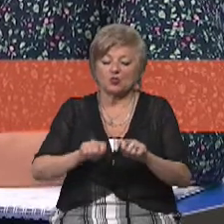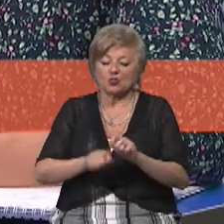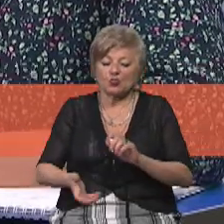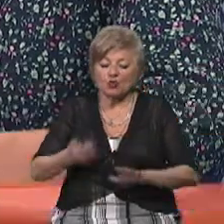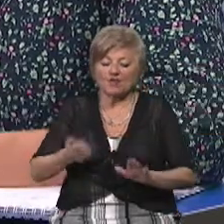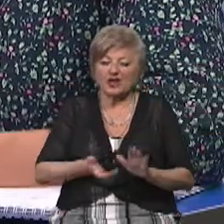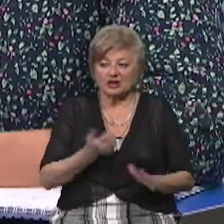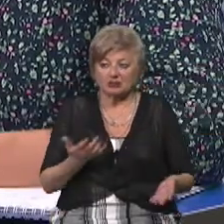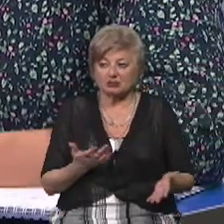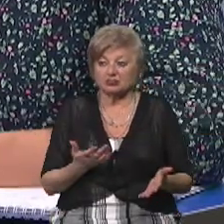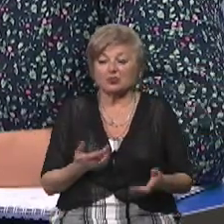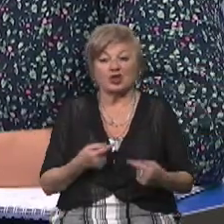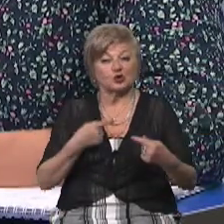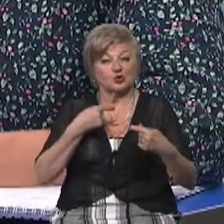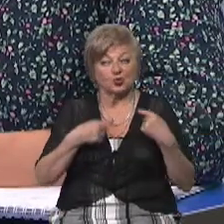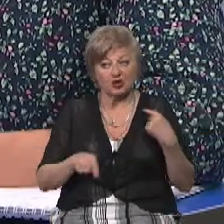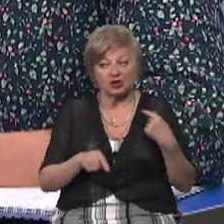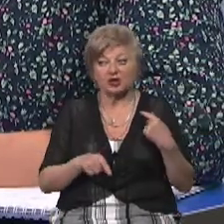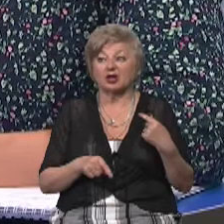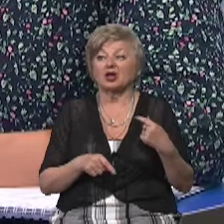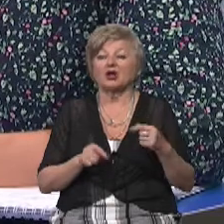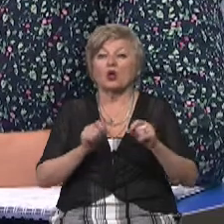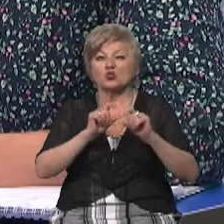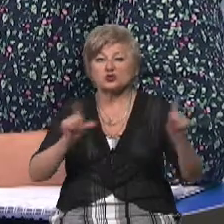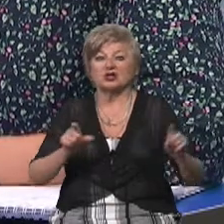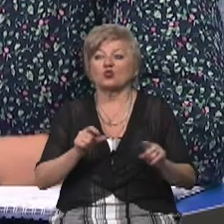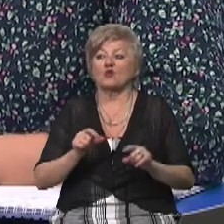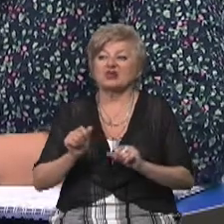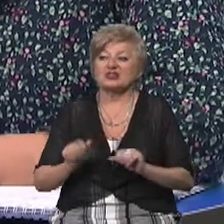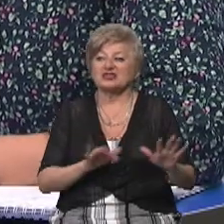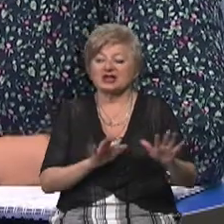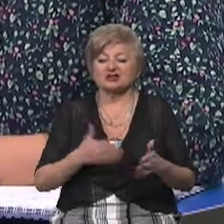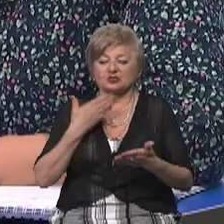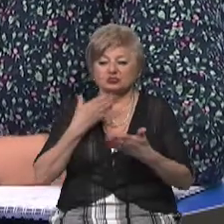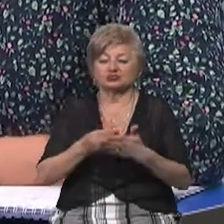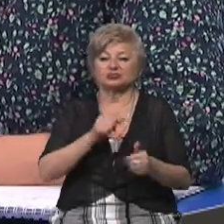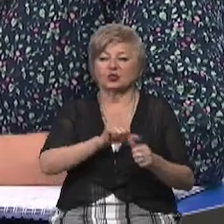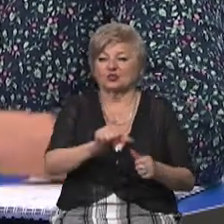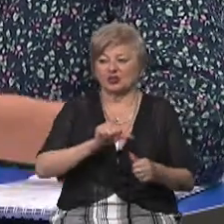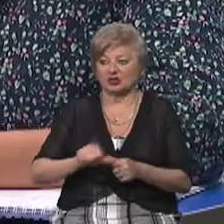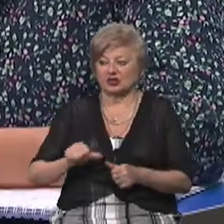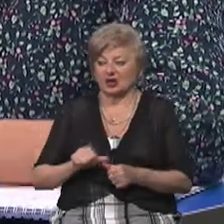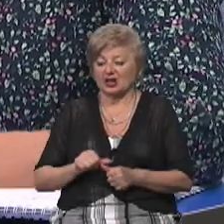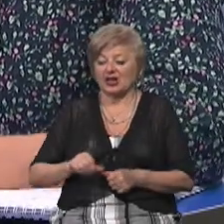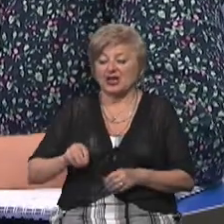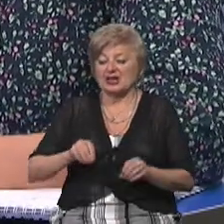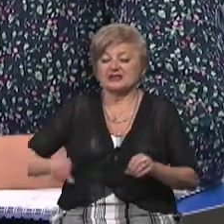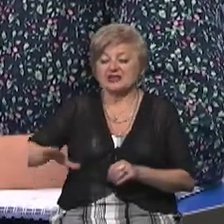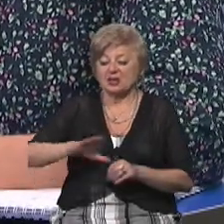цю картину. Інші установи здійснюють кожен своє. Там, Держгеокадастр, земельні